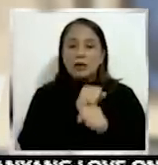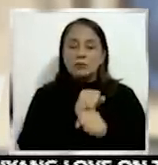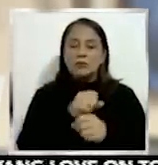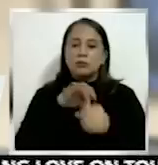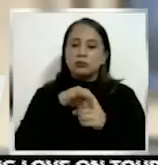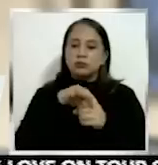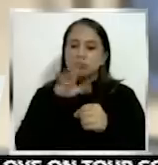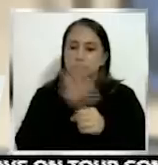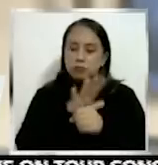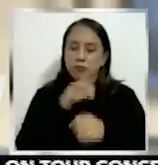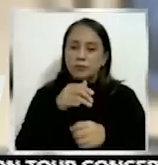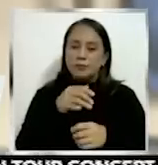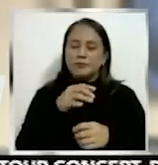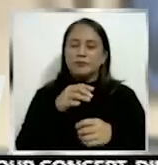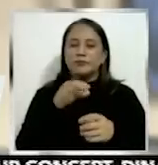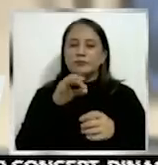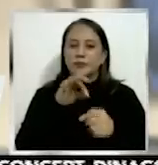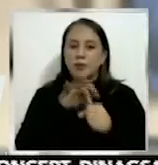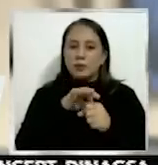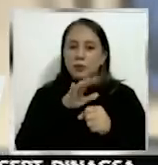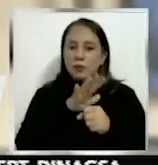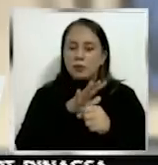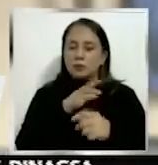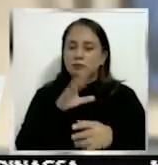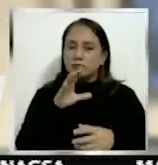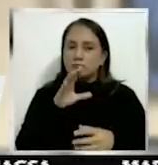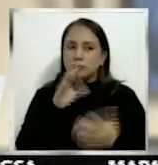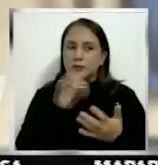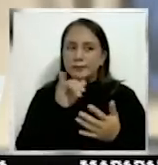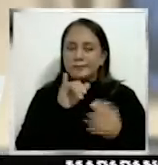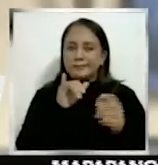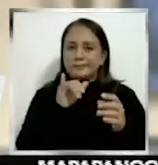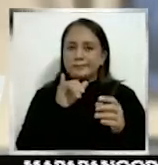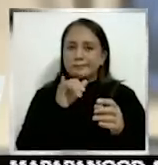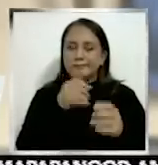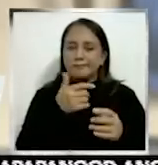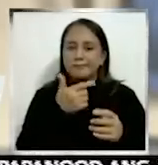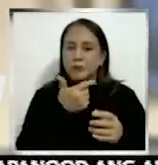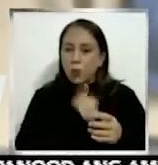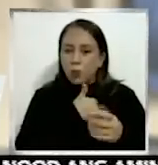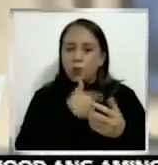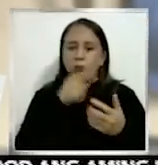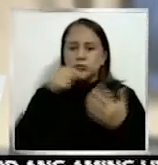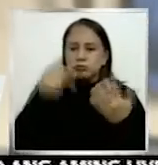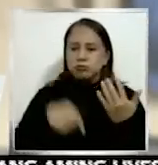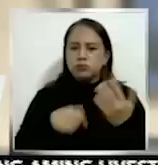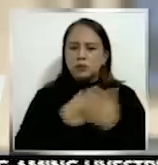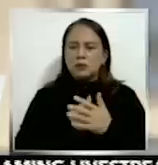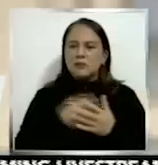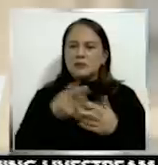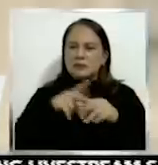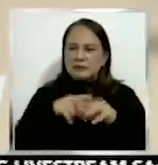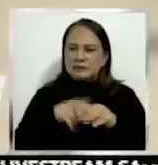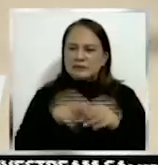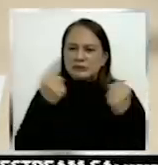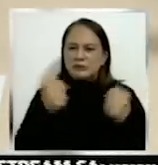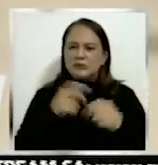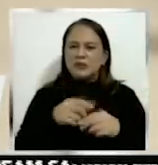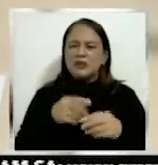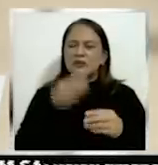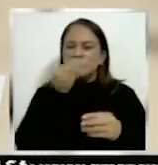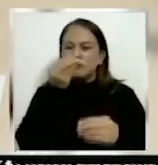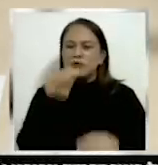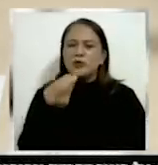ako sa mga salty foods. Tapos napaka-rare ko talaga uminom ng tubig. Mga